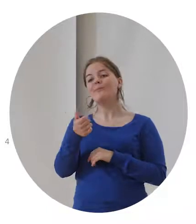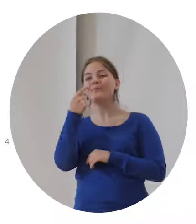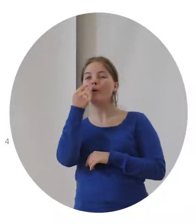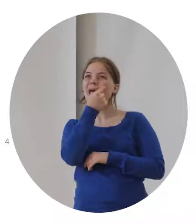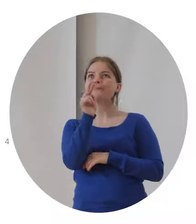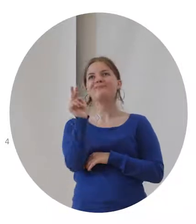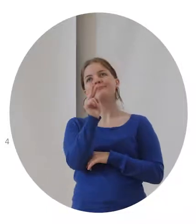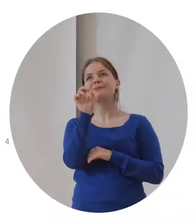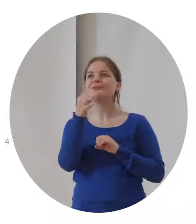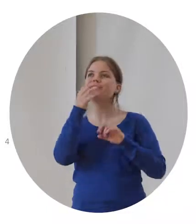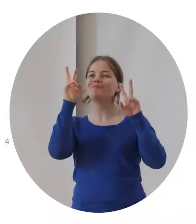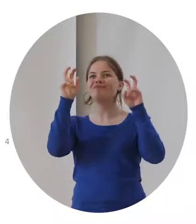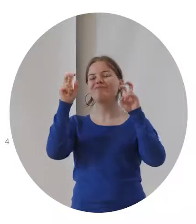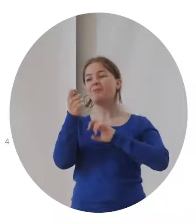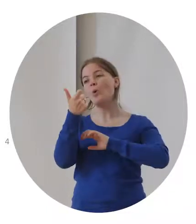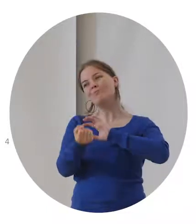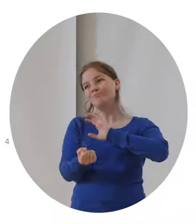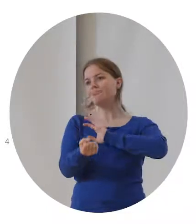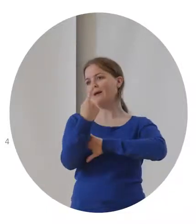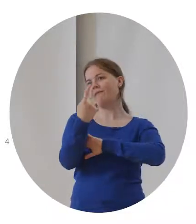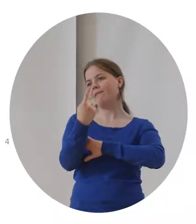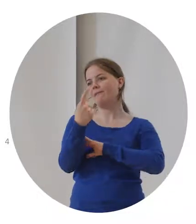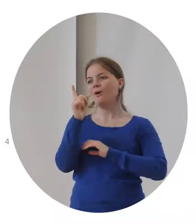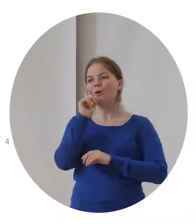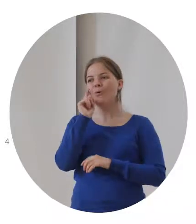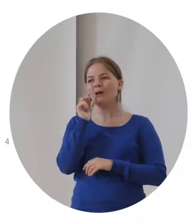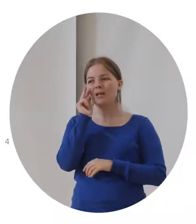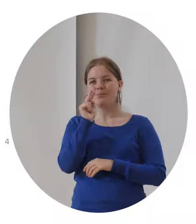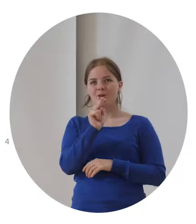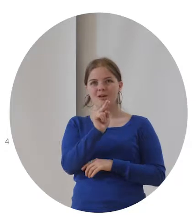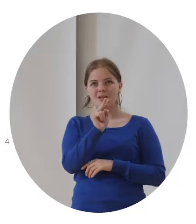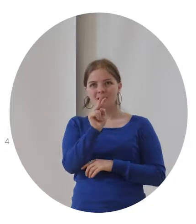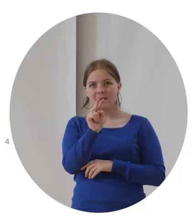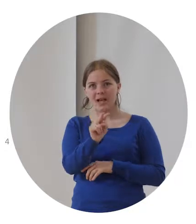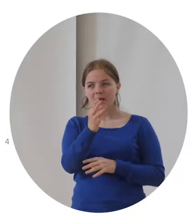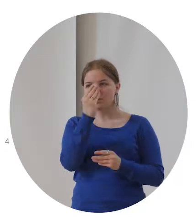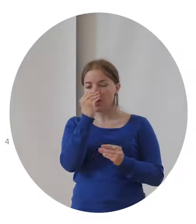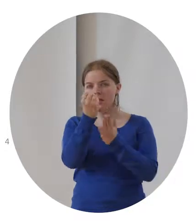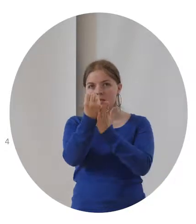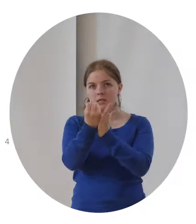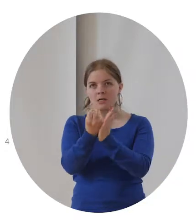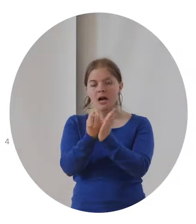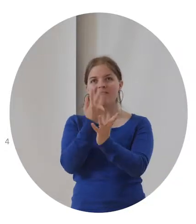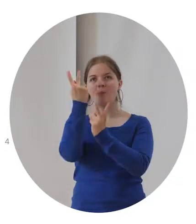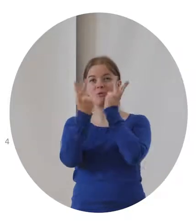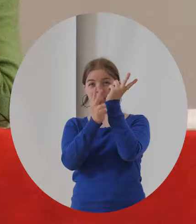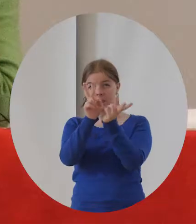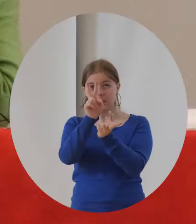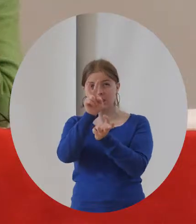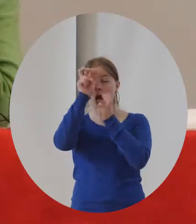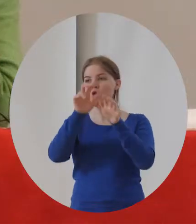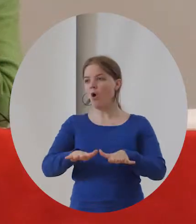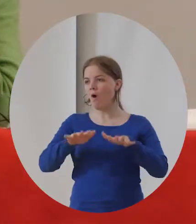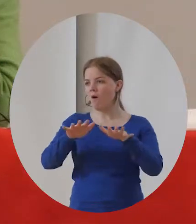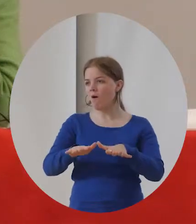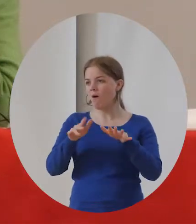peu atypique, un regard où vraiment il y a une lenteur dans la prise de l'information, dans la formation visuelle, un regard